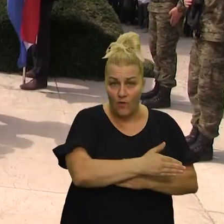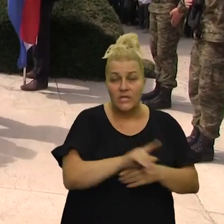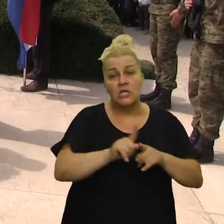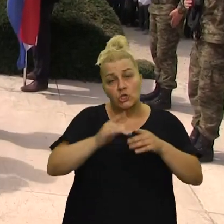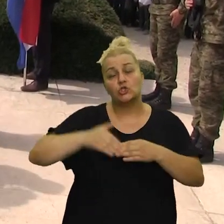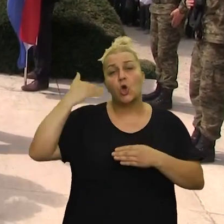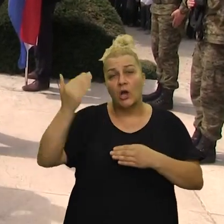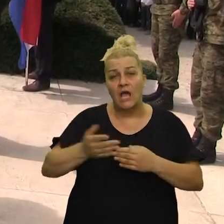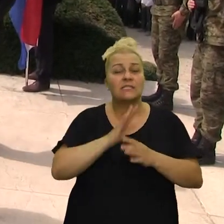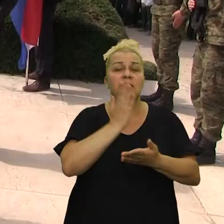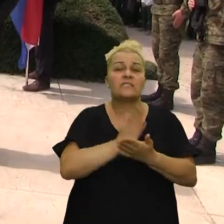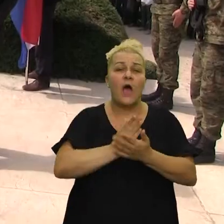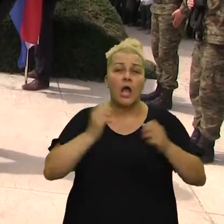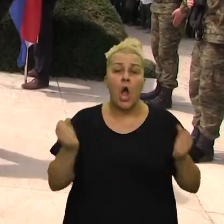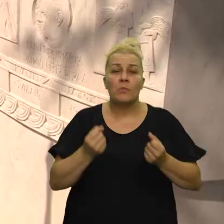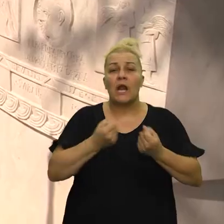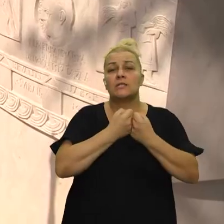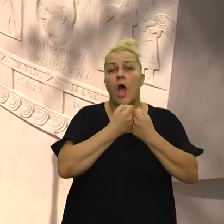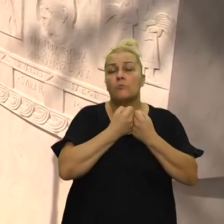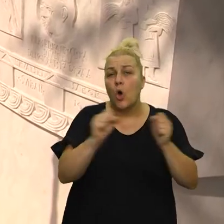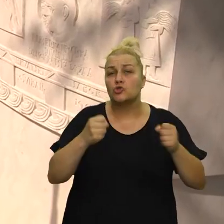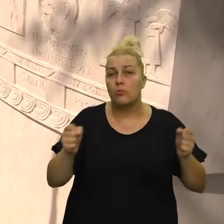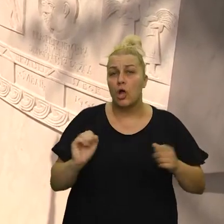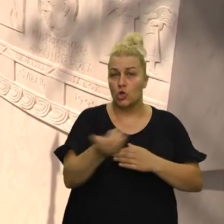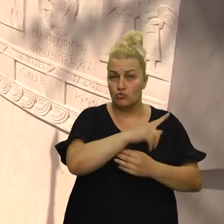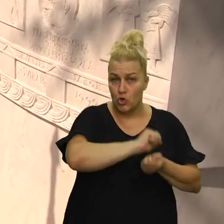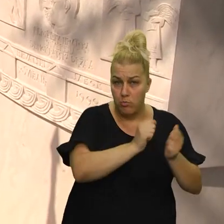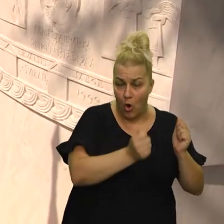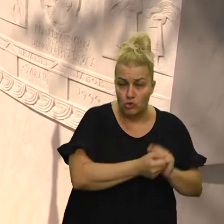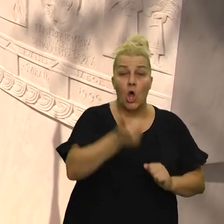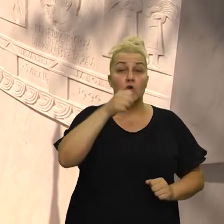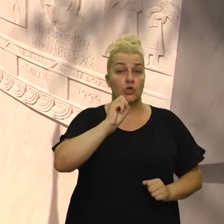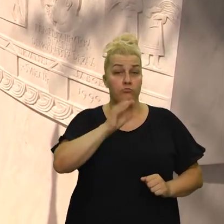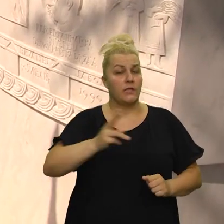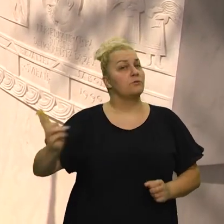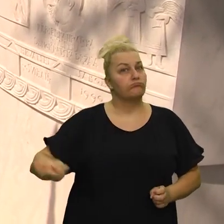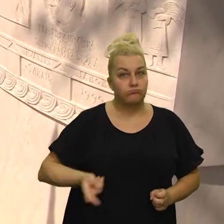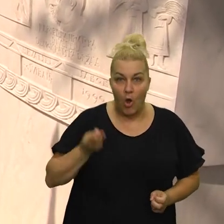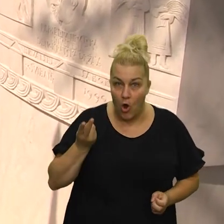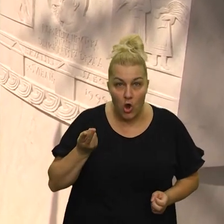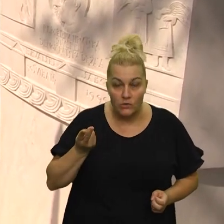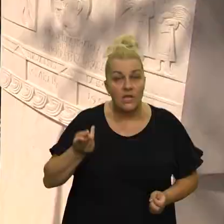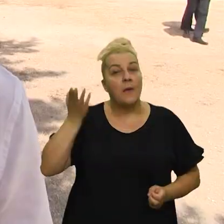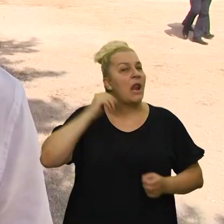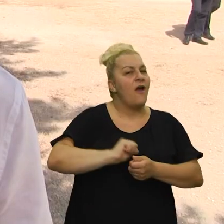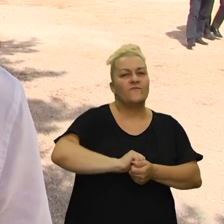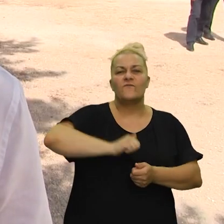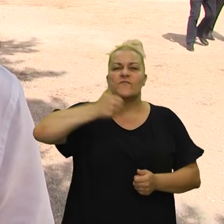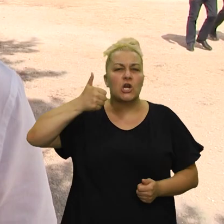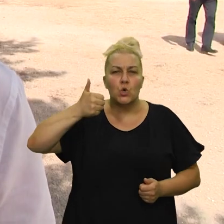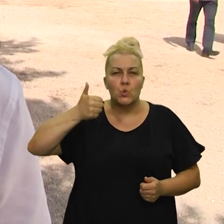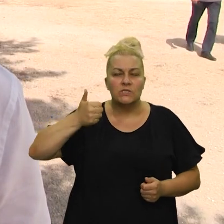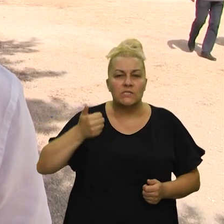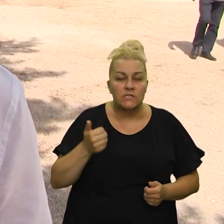operacijama oslobađanja južnog bojišta. 115. imotska brigada je ponosna brigada i bila je vrhunska